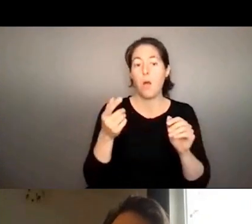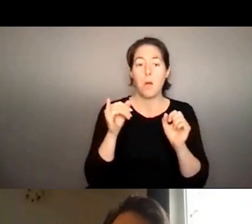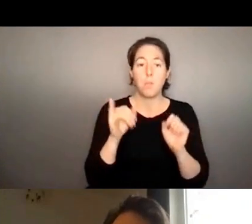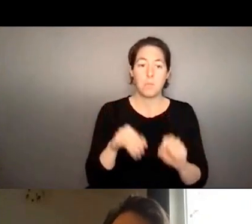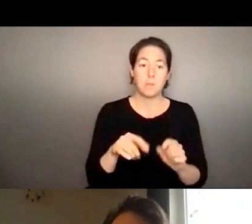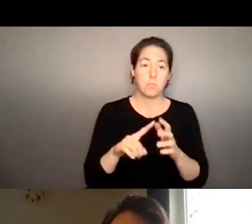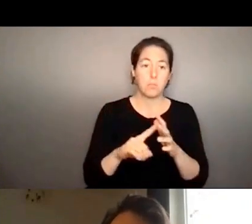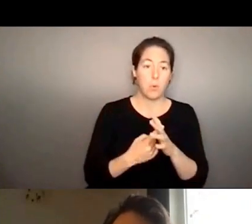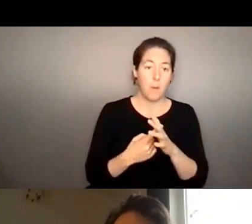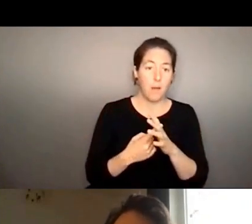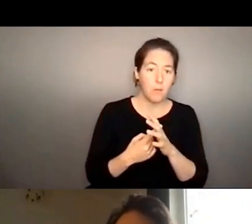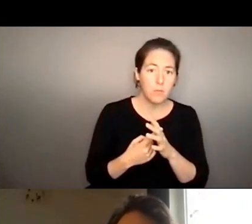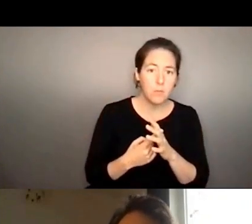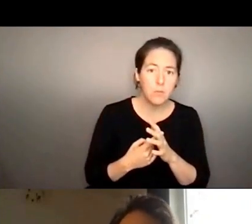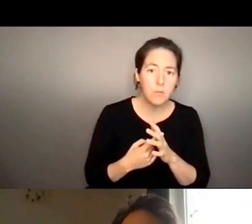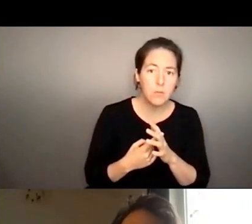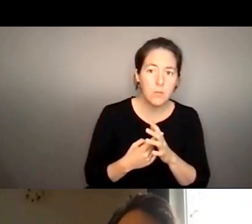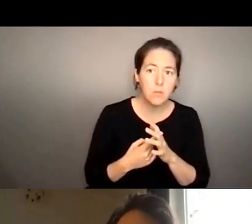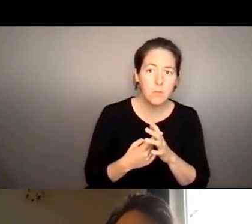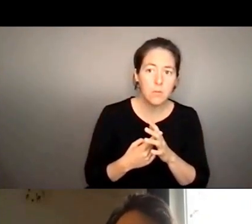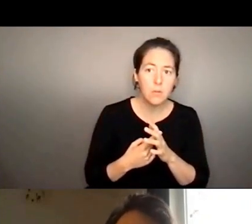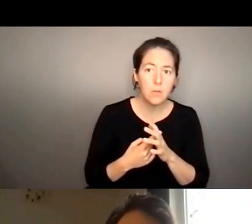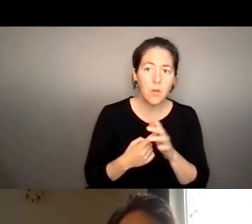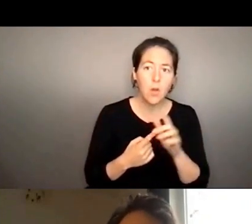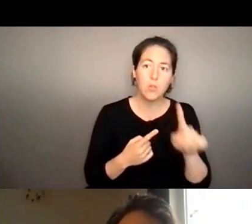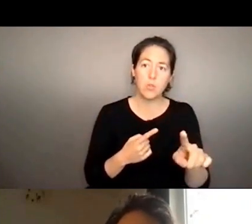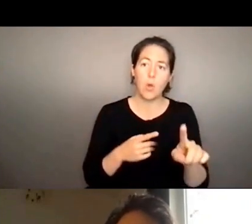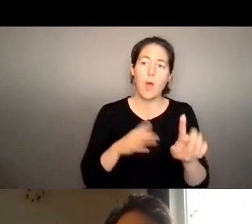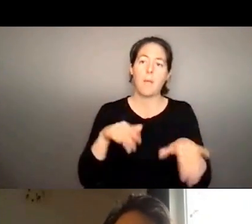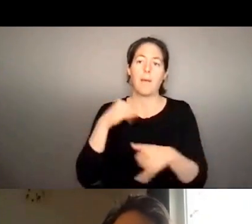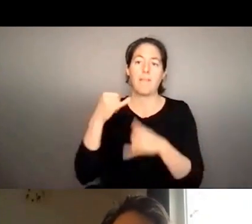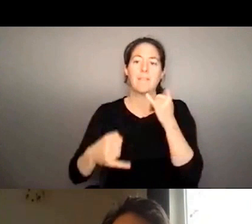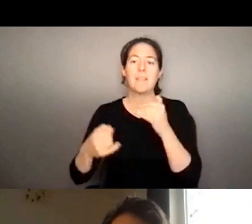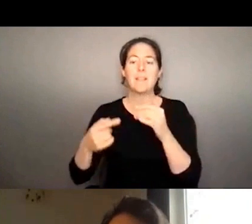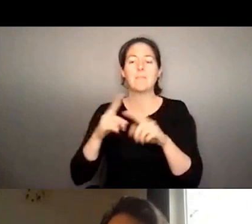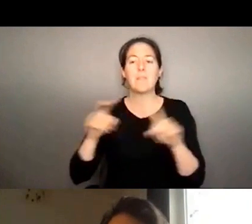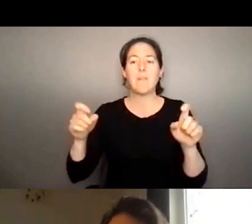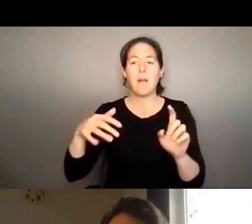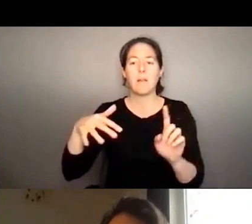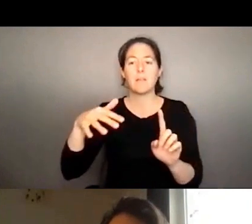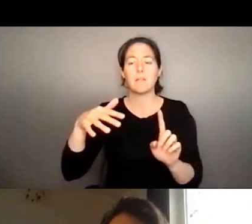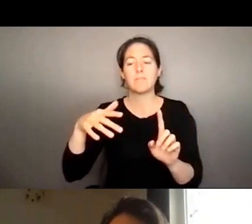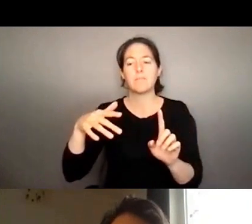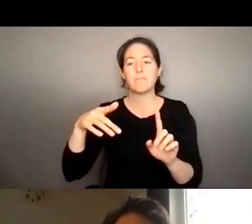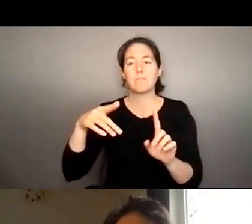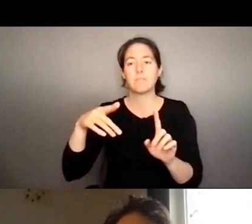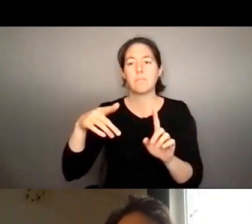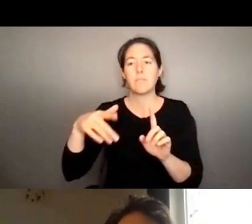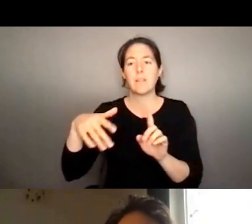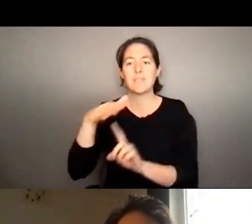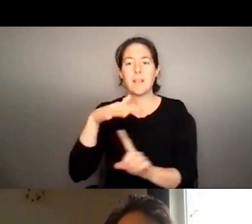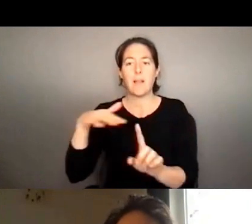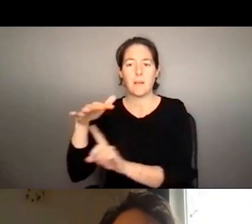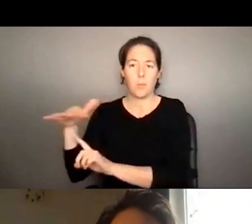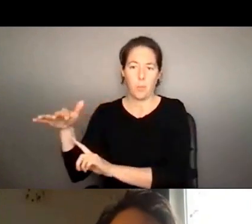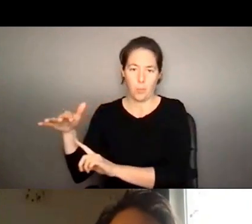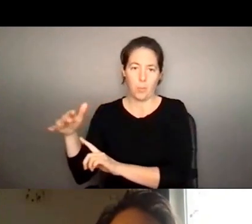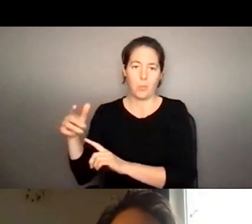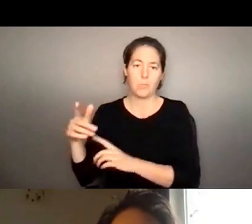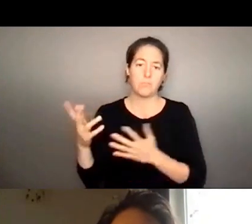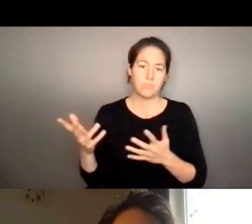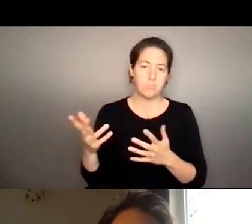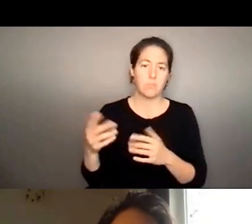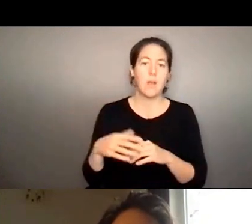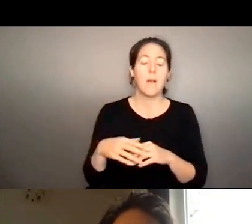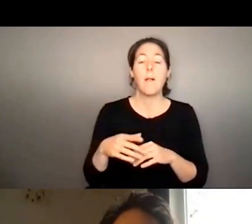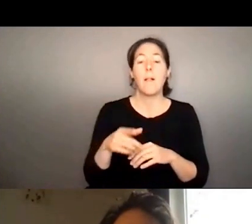en aller pour terminer avec les scénarios de culture et les champignons auxquels ça s'applique. Mais rapidement, ici, ce qu'on voit,